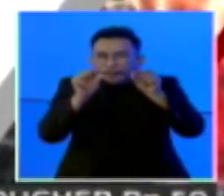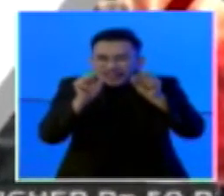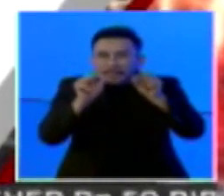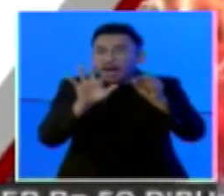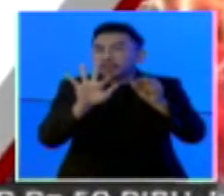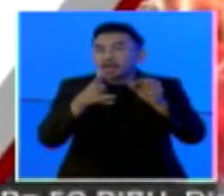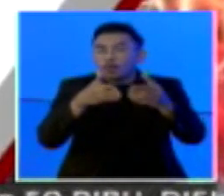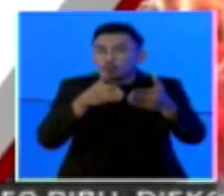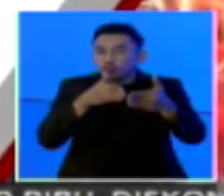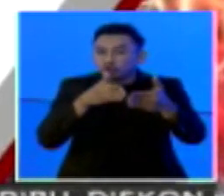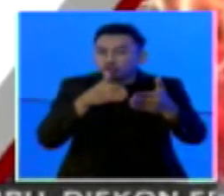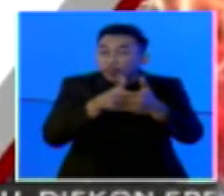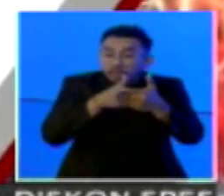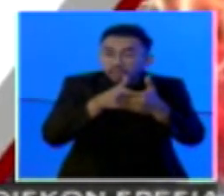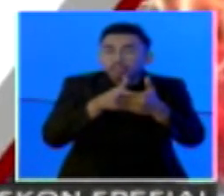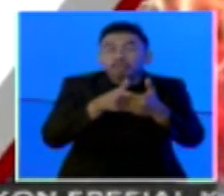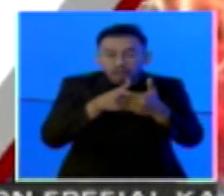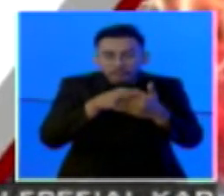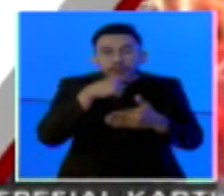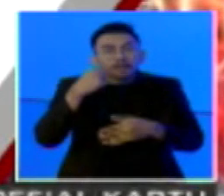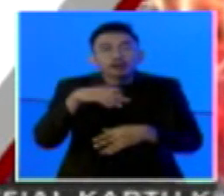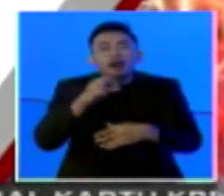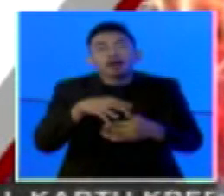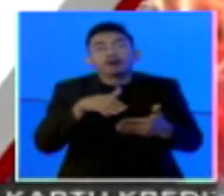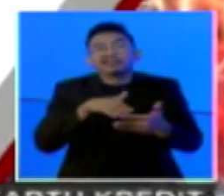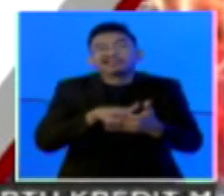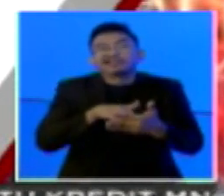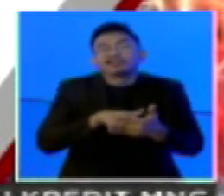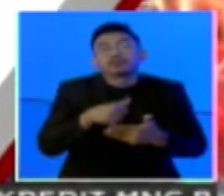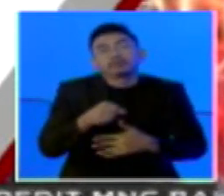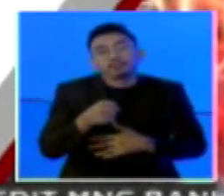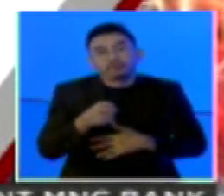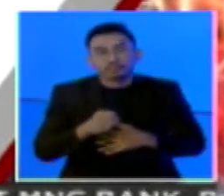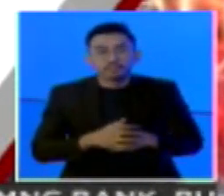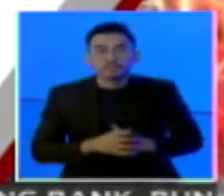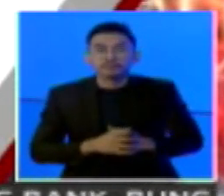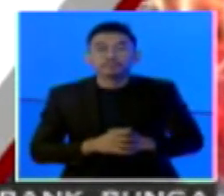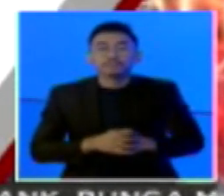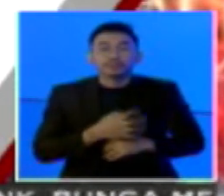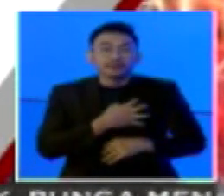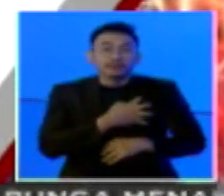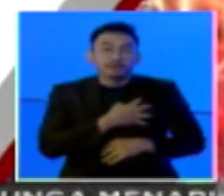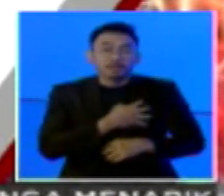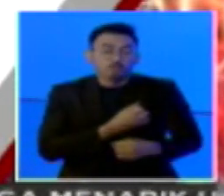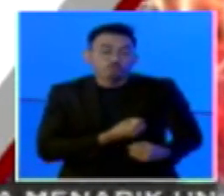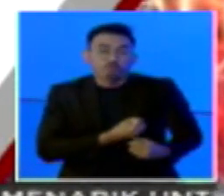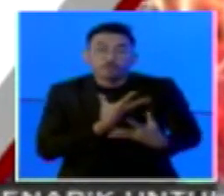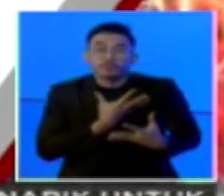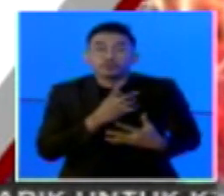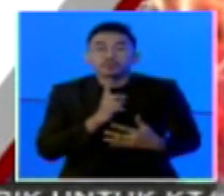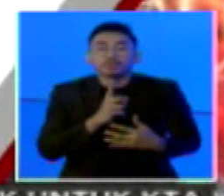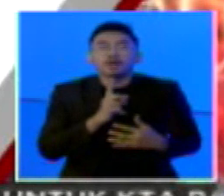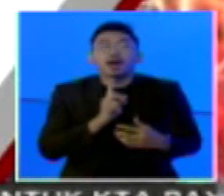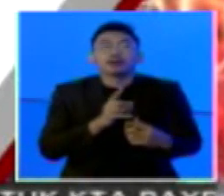sekali. Pada penyakit jantung koroner, penumpukan plak terbentuk di arteri. Serangan jantung terjadi jika plak terlepas dan terbawa aliran darah